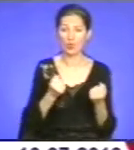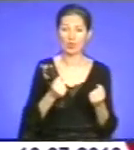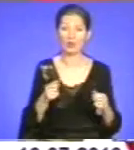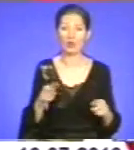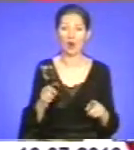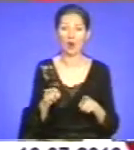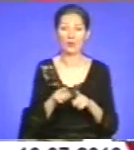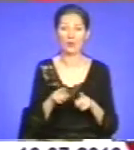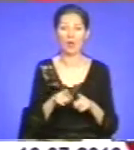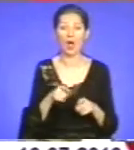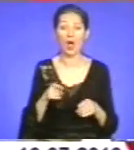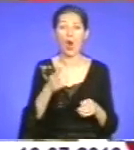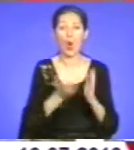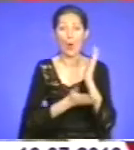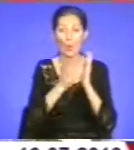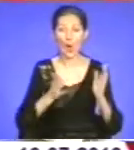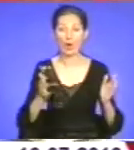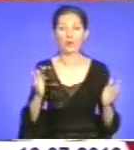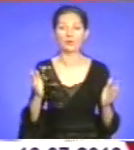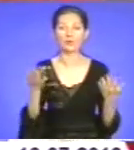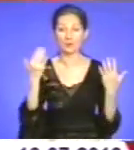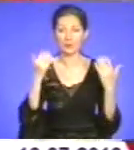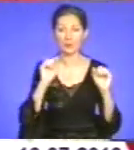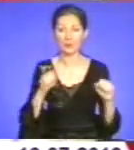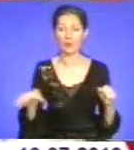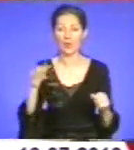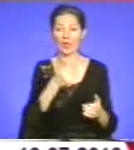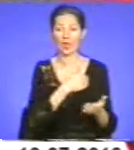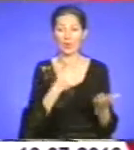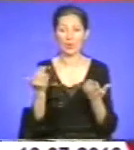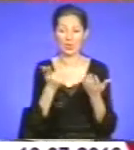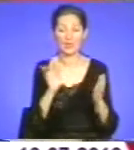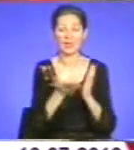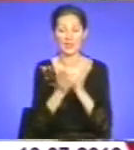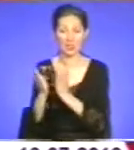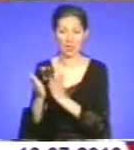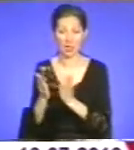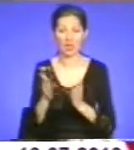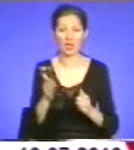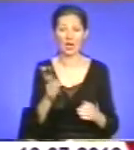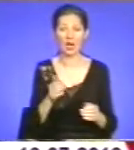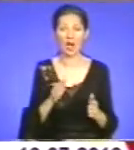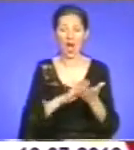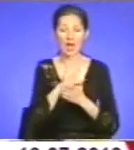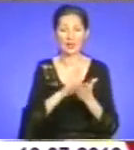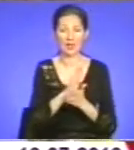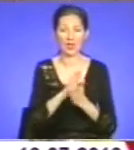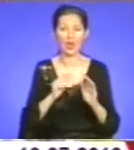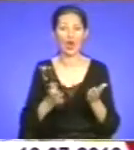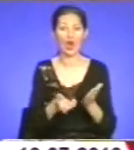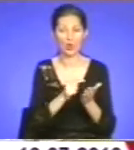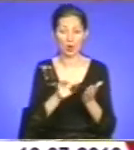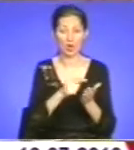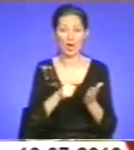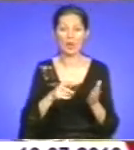однодумців. У парковій прохолоді всі охочі можуть почитати книжки, газети та журнали, зайти в мережу інтернет. Працівники